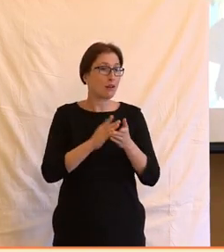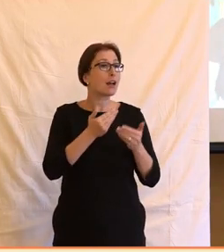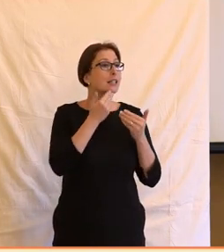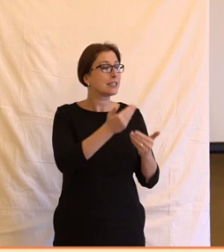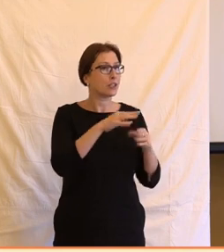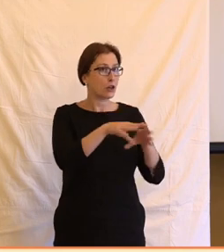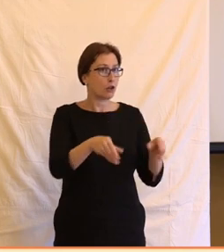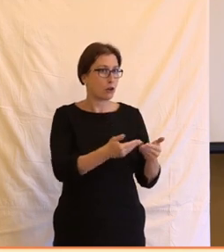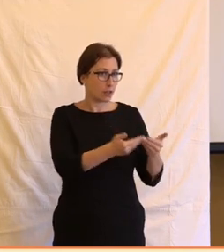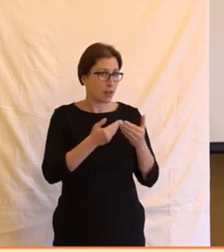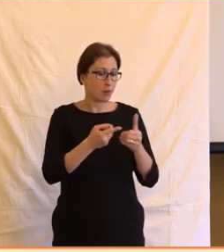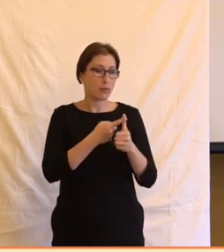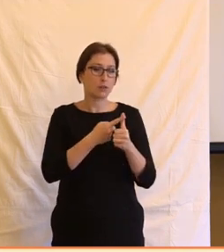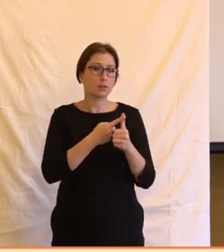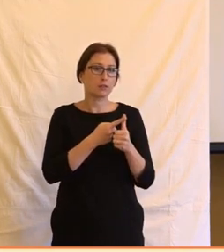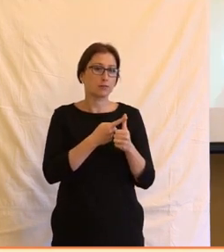rodině